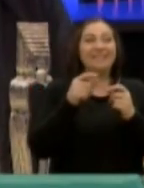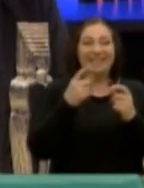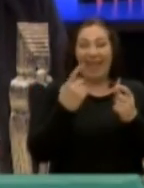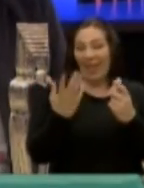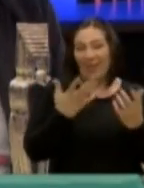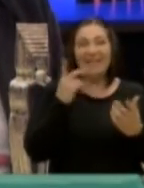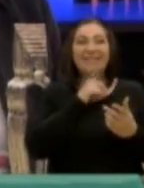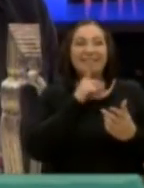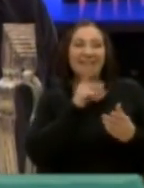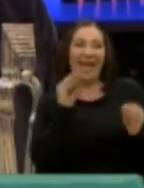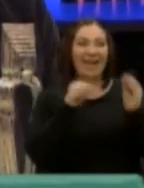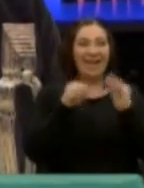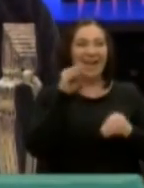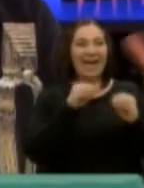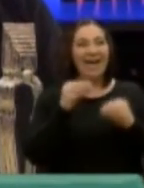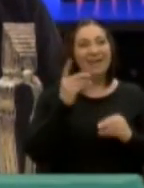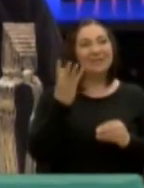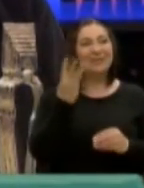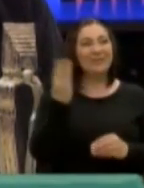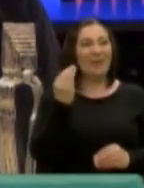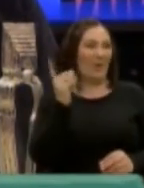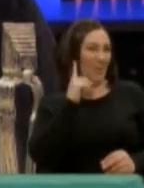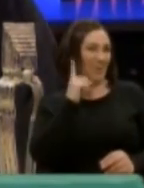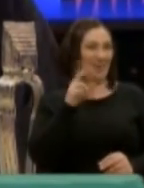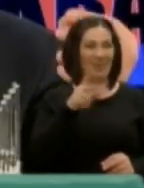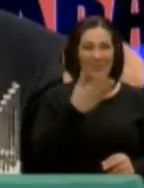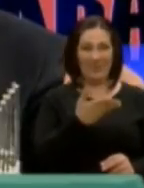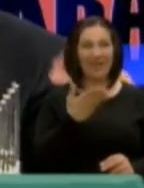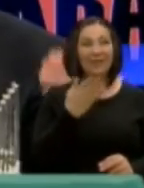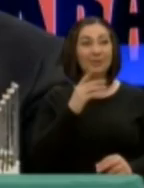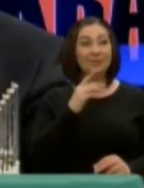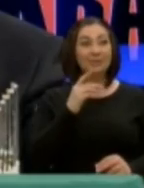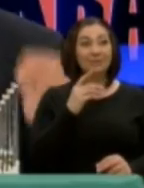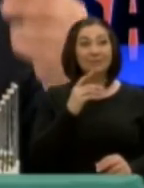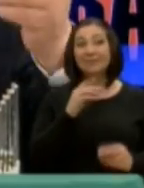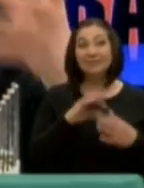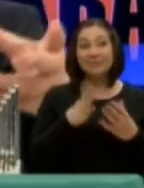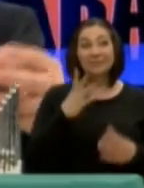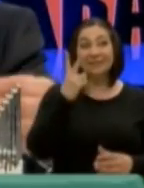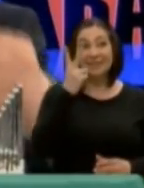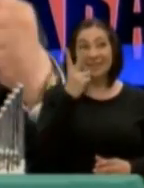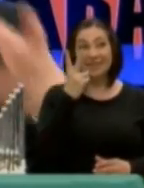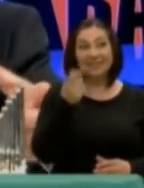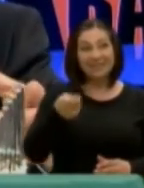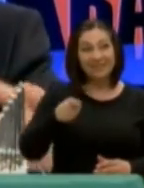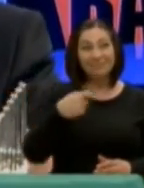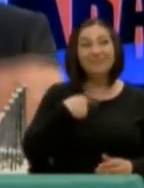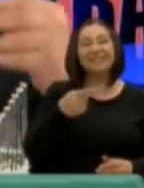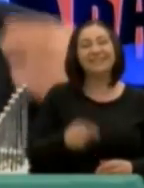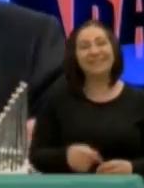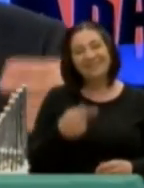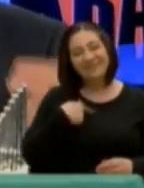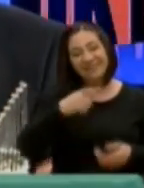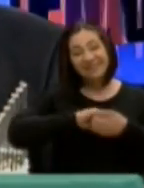gibi bir de İngilizceler de sokuyor falan filan. Çok business yani. Üçlü bakış var, anda bakış, çeneye bakış, iki kaşın ortasına bakış. Biz samimi insanlarız.